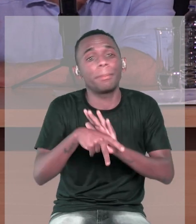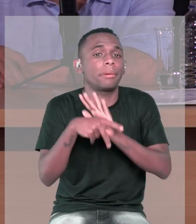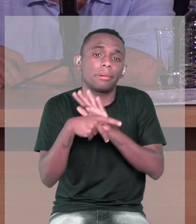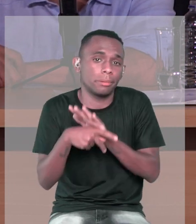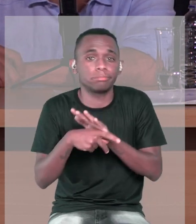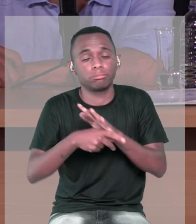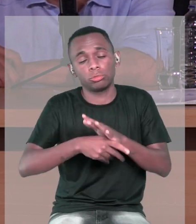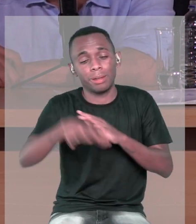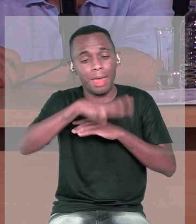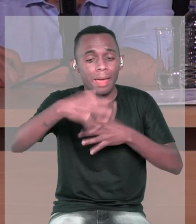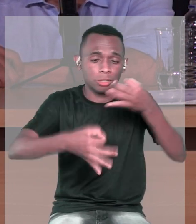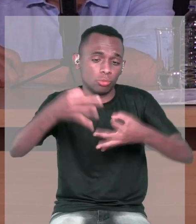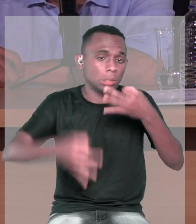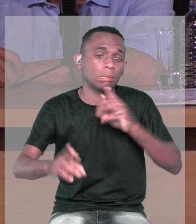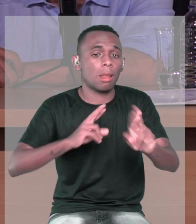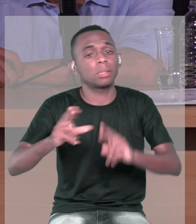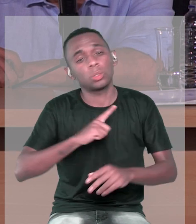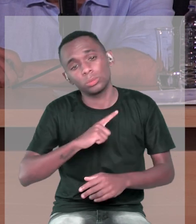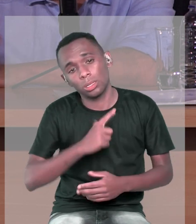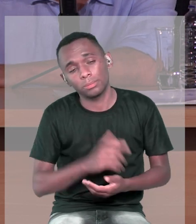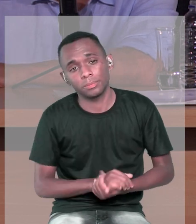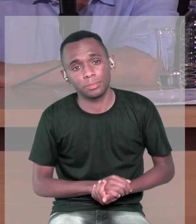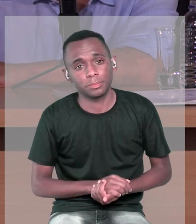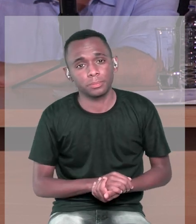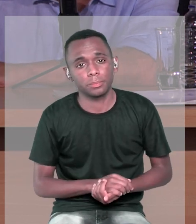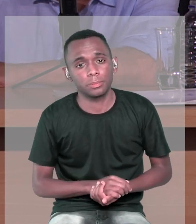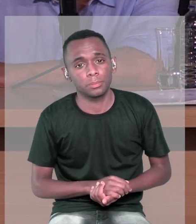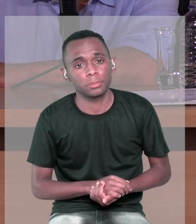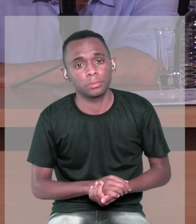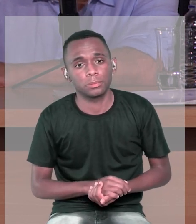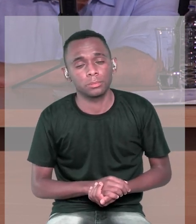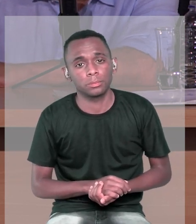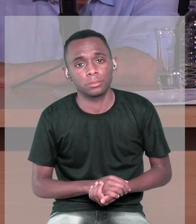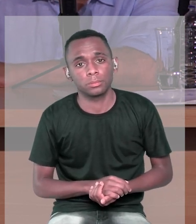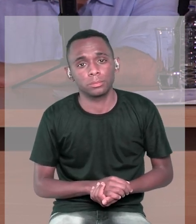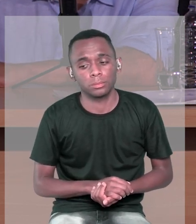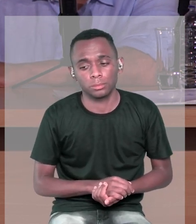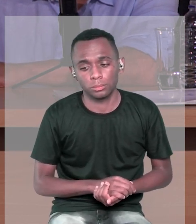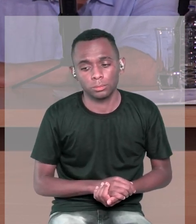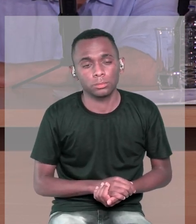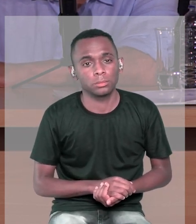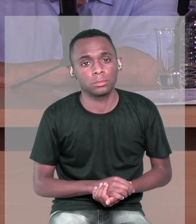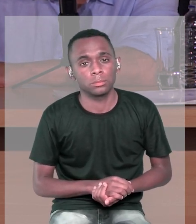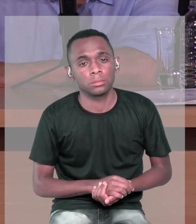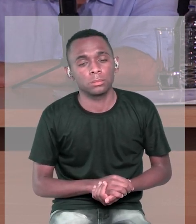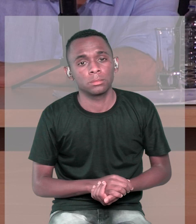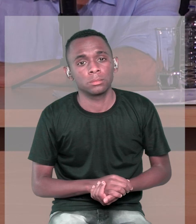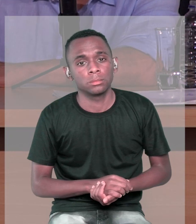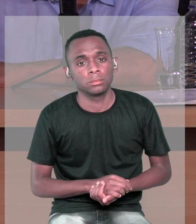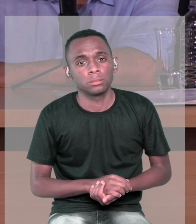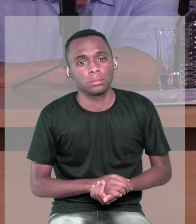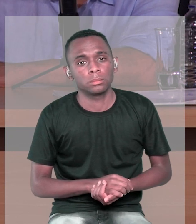à ordem jurídica. Mais ça ne va rien changer. Ce qu'il faut changer, ce sont les dynamiques.